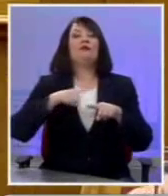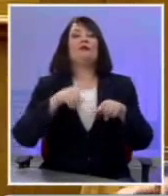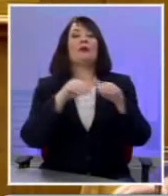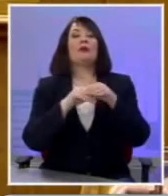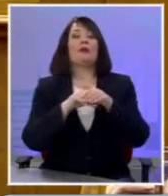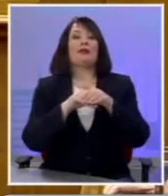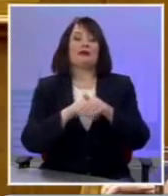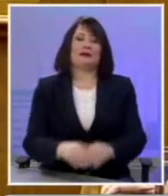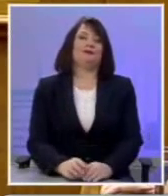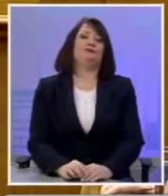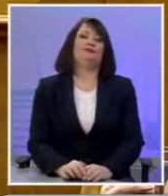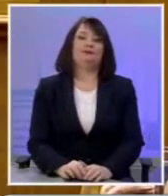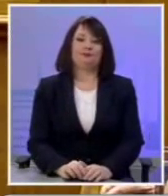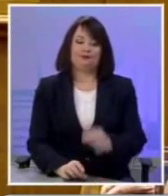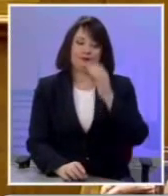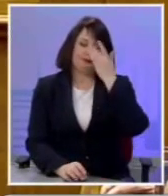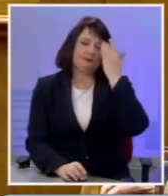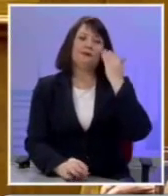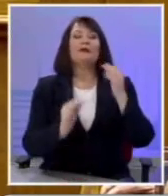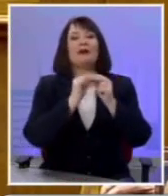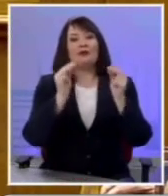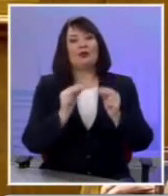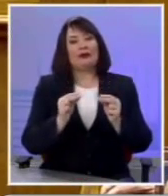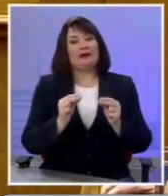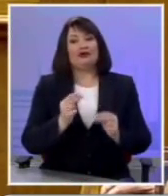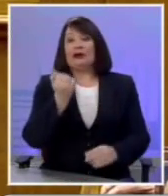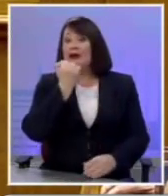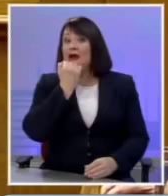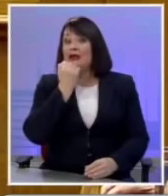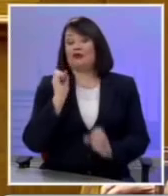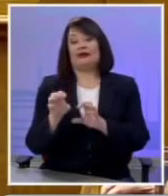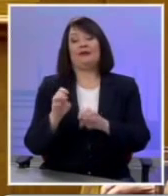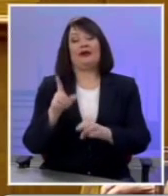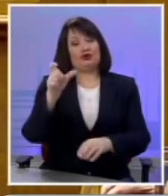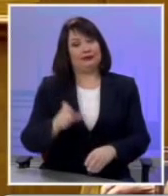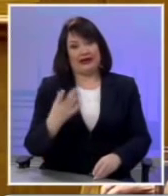επενδυτές. Άρα και σε αυτό μάλλον έχετε κακή ενημέρωση, κυρία Παπαγιάννη.